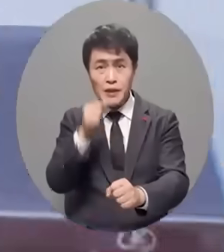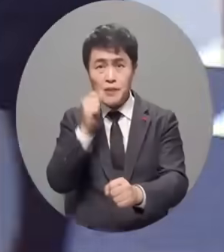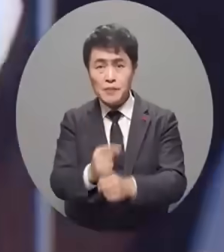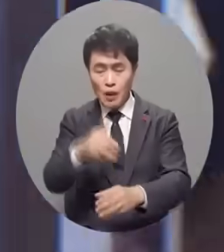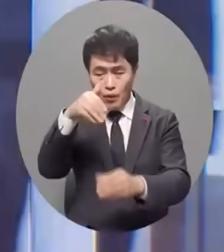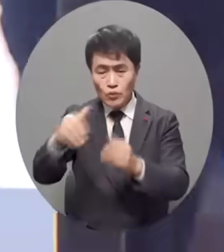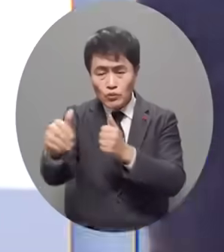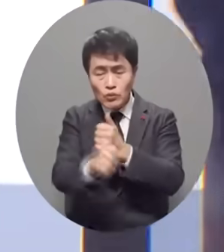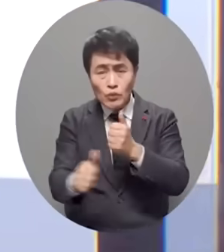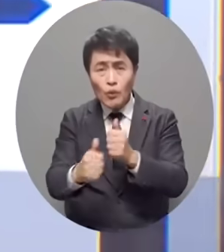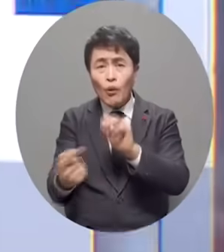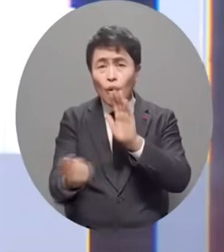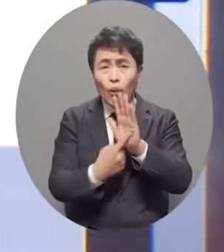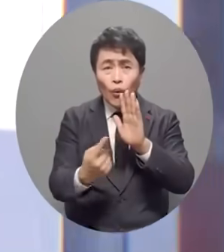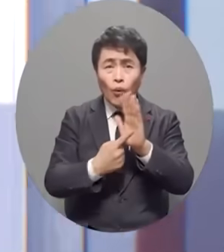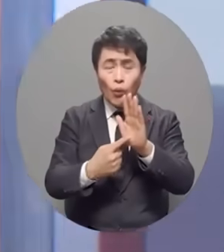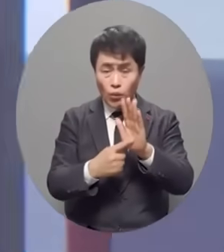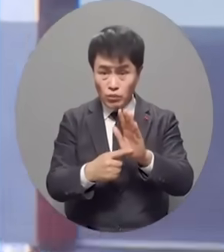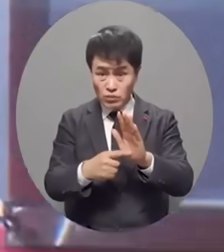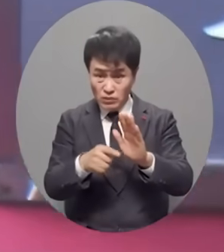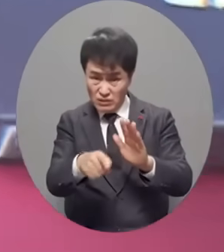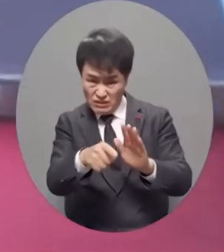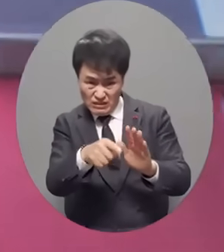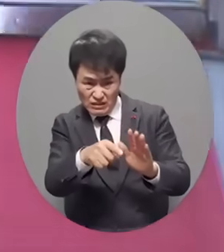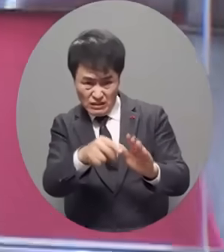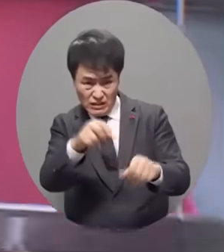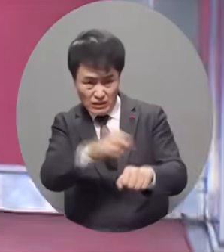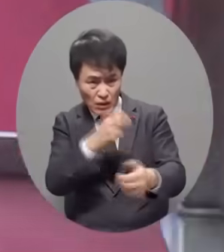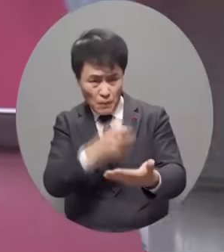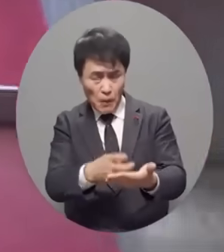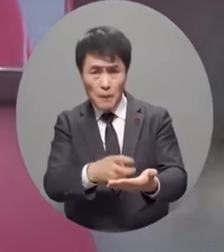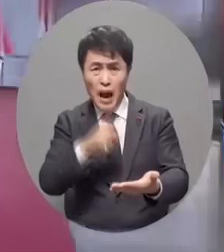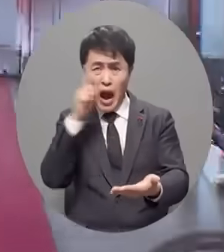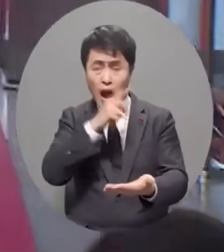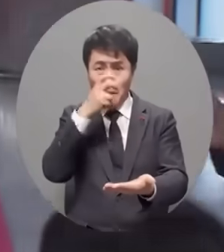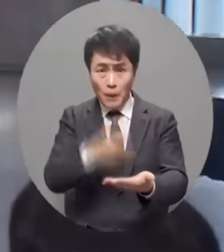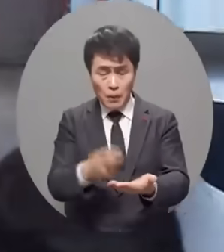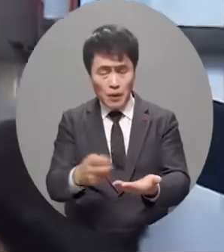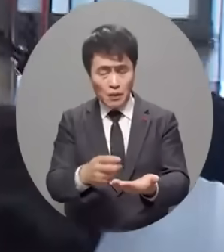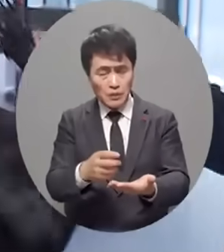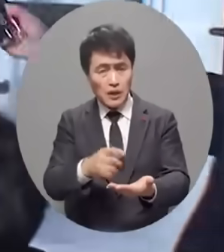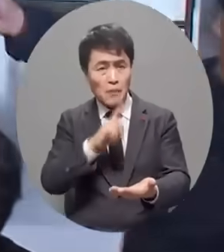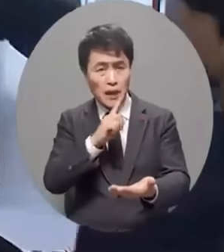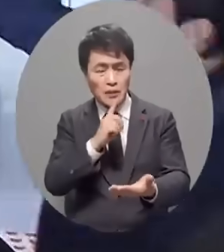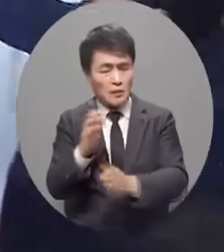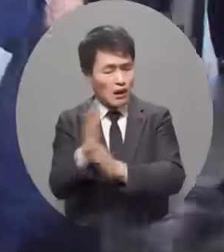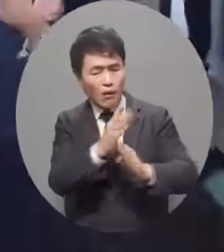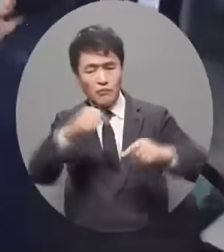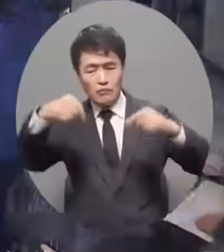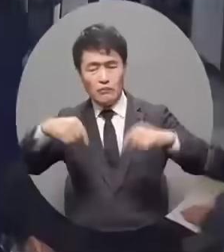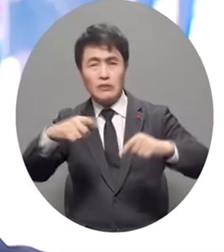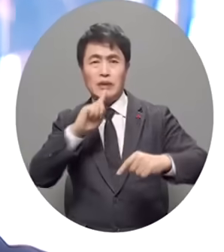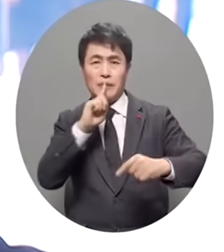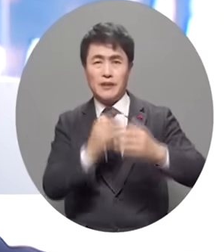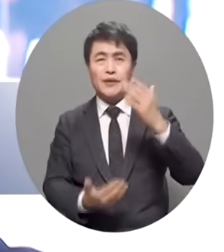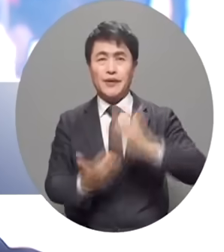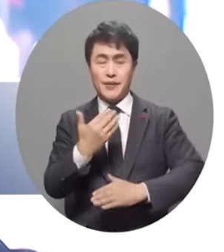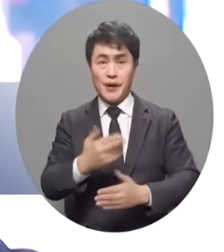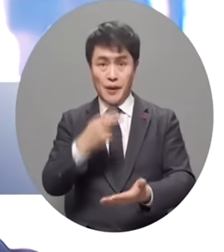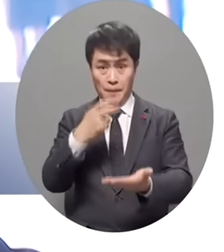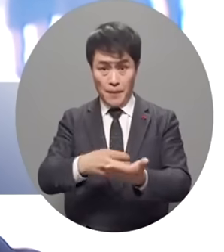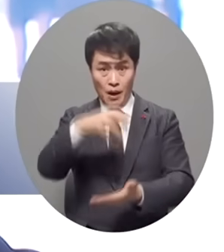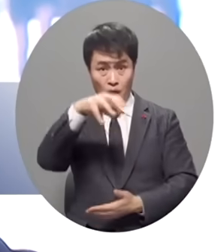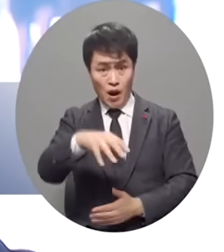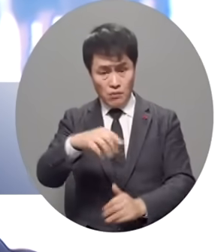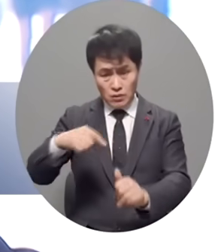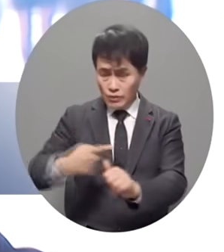앞둔 선전선동 악법이라고 혹평했지만 협상의 여지를 남겼다는 해석도 나옵니다. 법 앞에